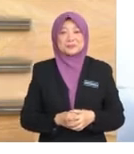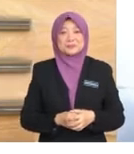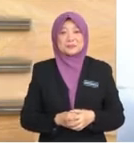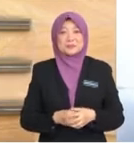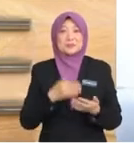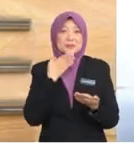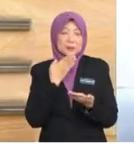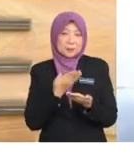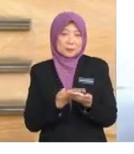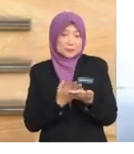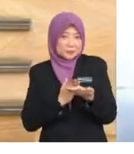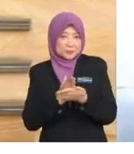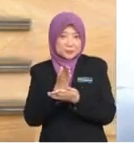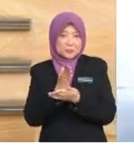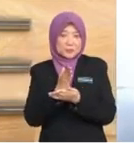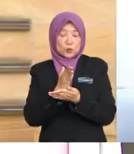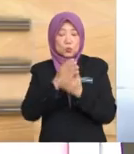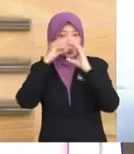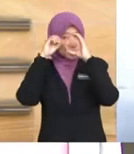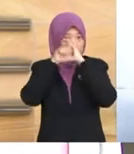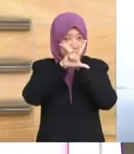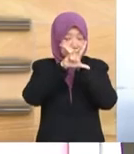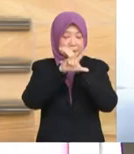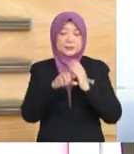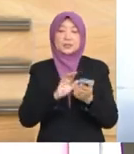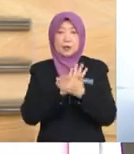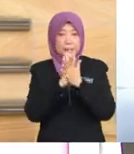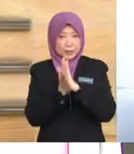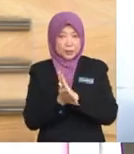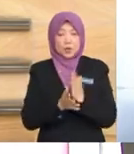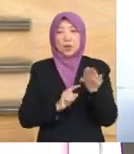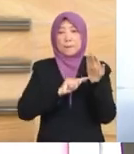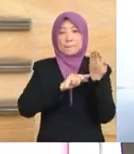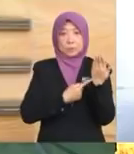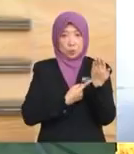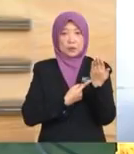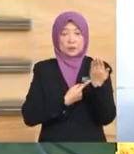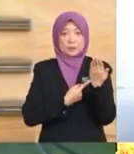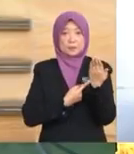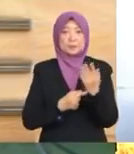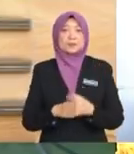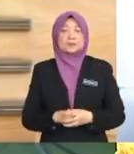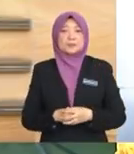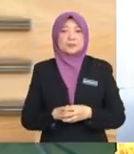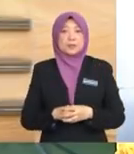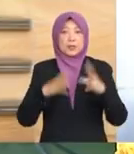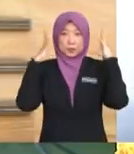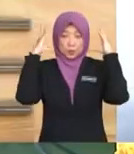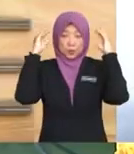Baik, kita nak teruskan penerokaan kita. Jadi sebagai permulaan, cikgu boleh terangkan terlebih